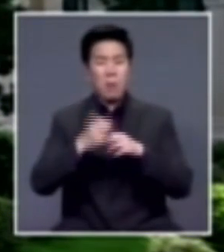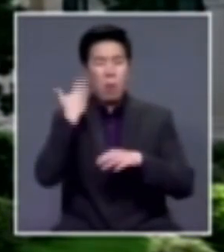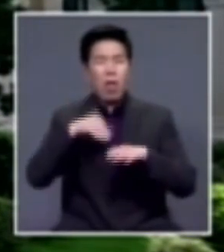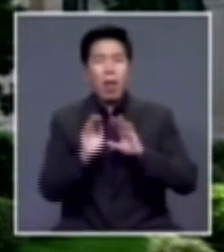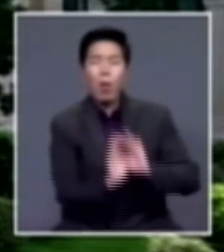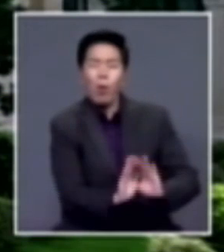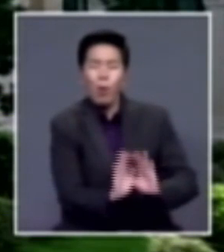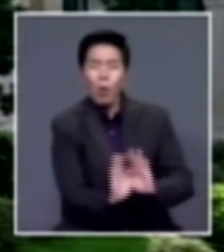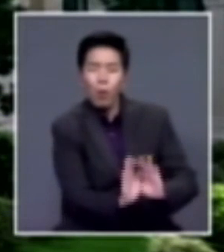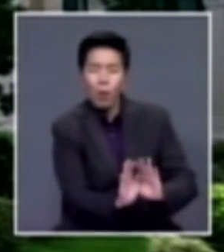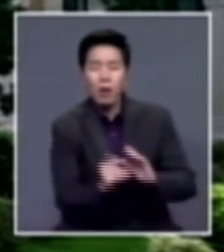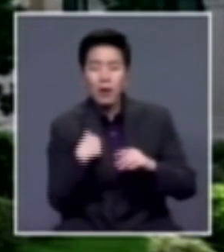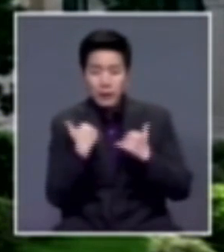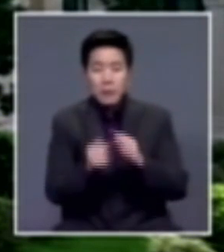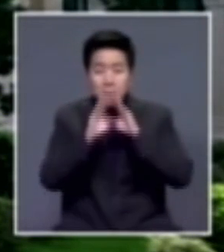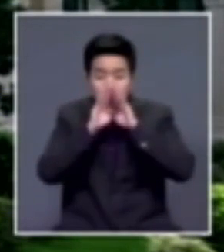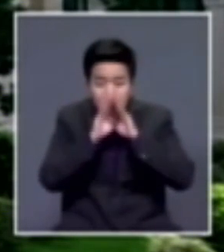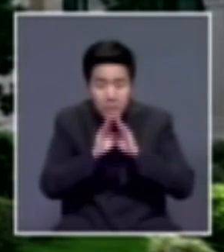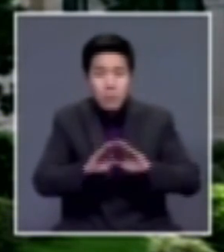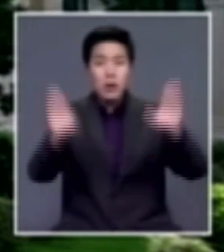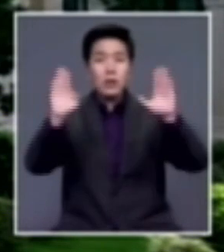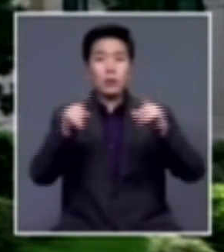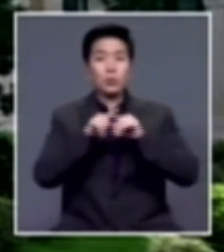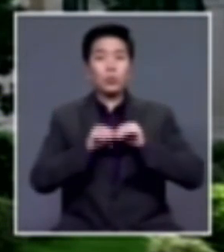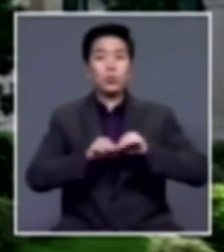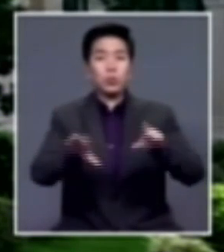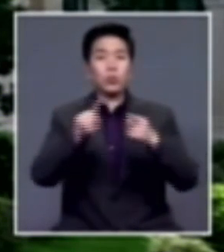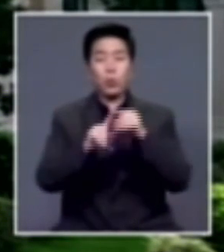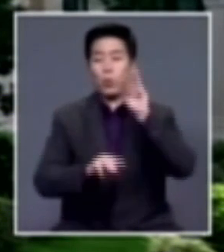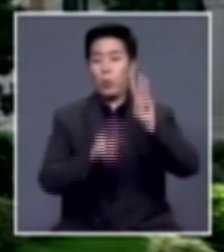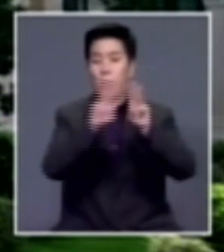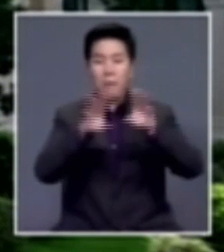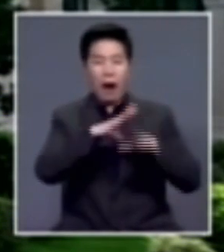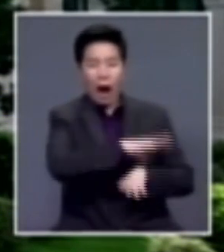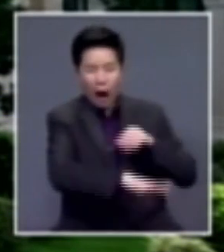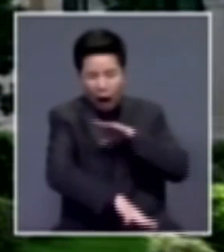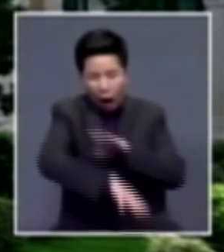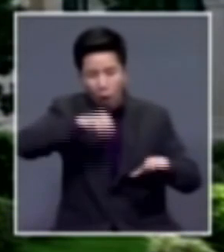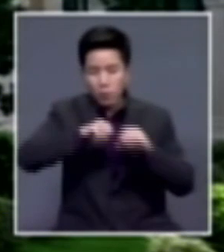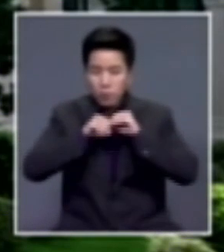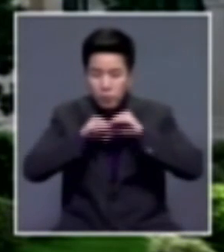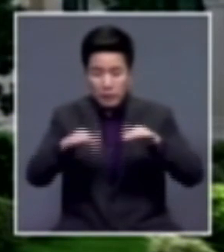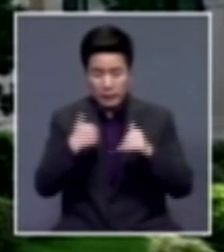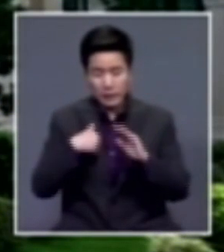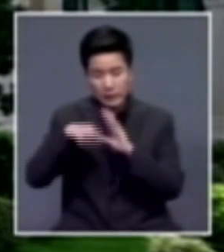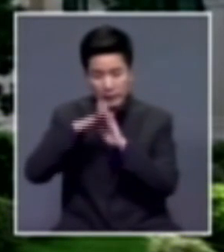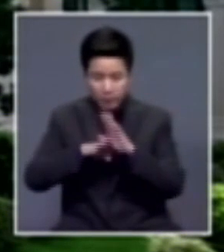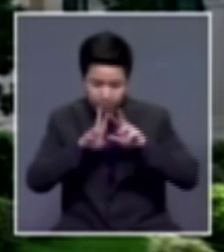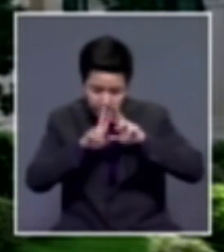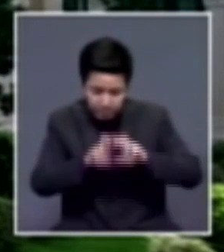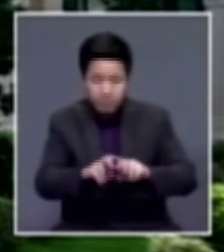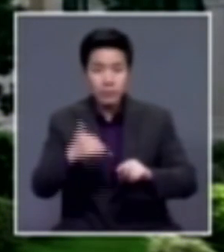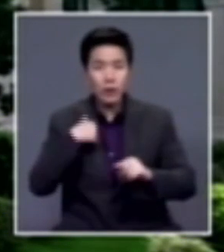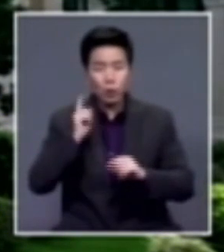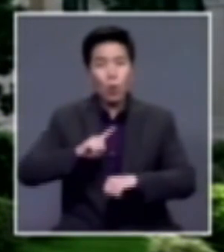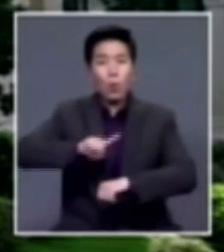พรมแล้วก็ถูกเปิดเผยสู่สังคมด้วยบทบาทของสื่อโซเชียลบางอย่างก็กำลังอยู่ในขั้นตอนการสอบสวนการสืบสวนเหล่านี้